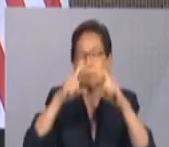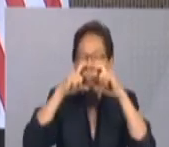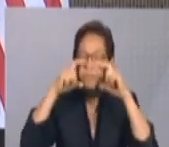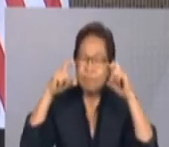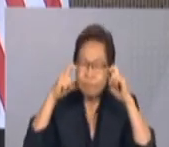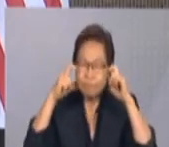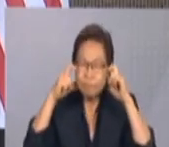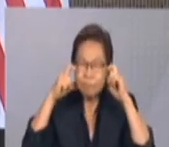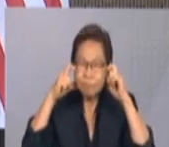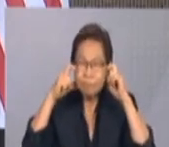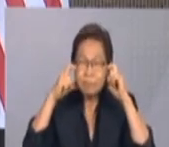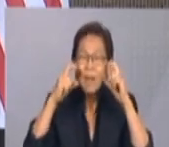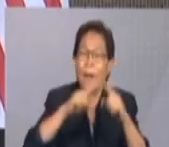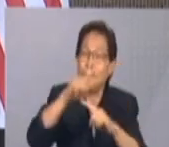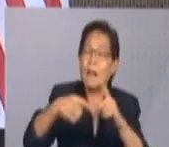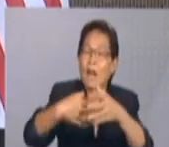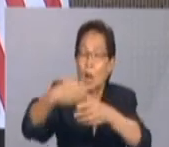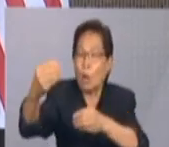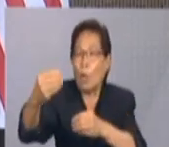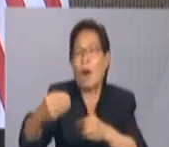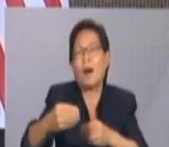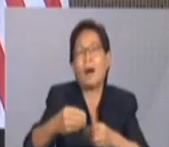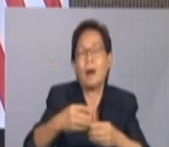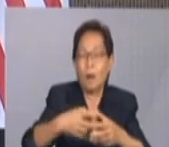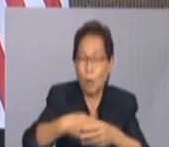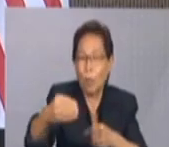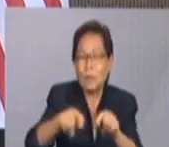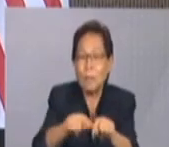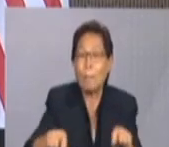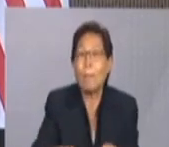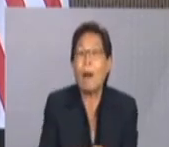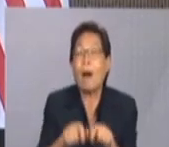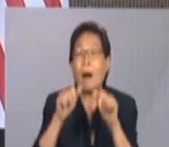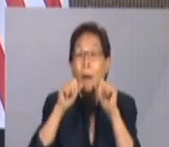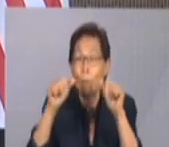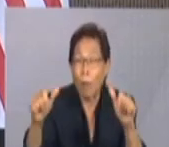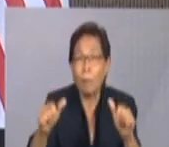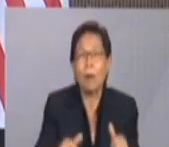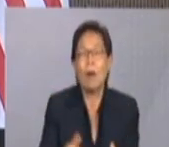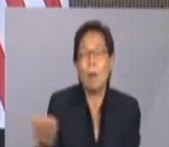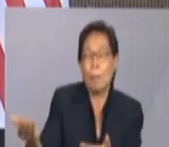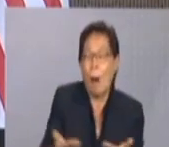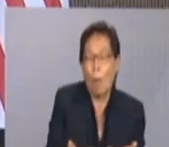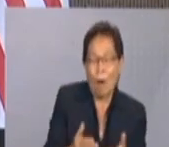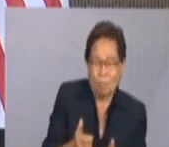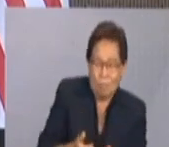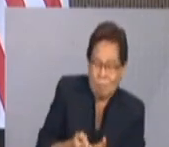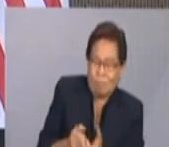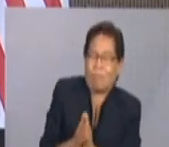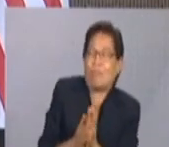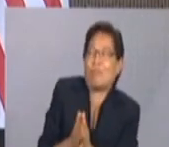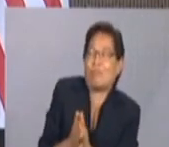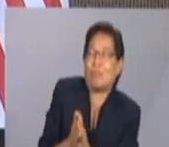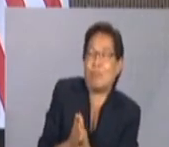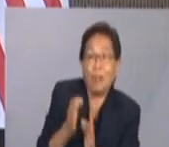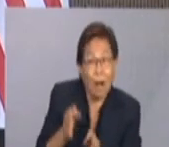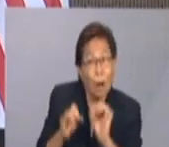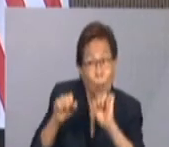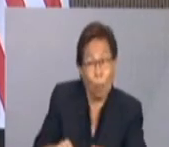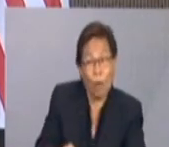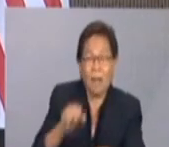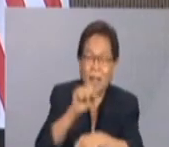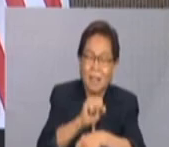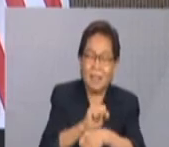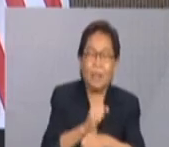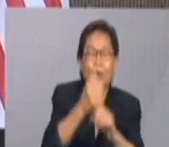hidung dan mulut bila keluar tempat thawaf bahwa hand sanitizer sebagai bolehnya jadikan